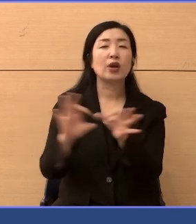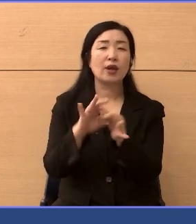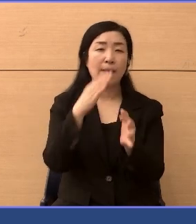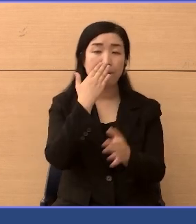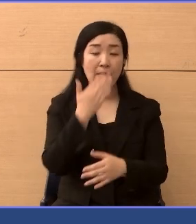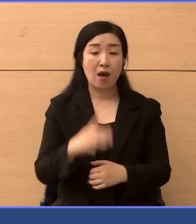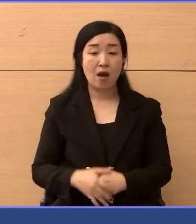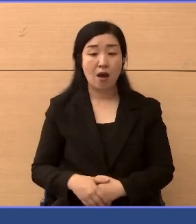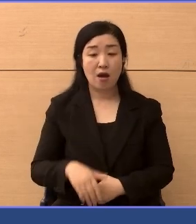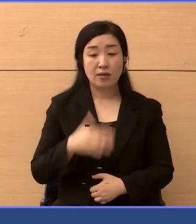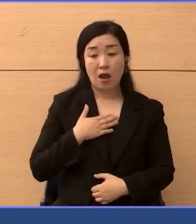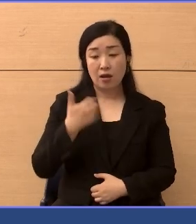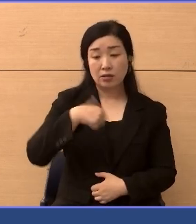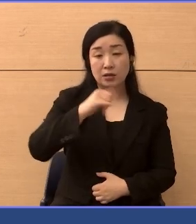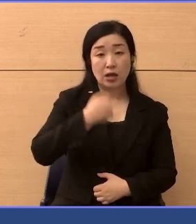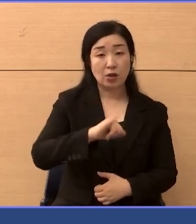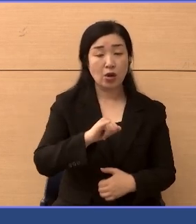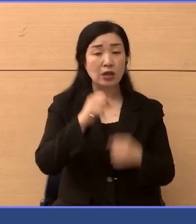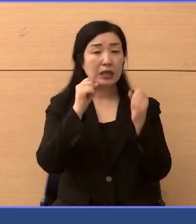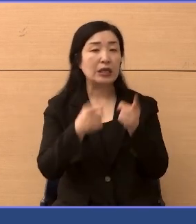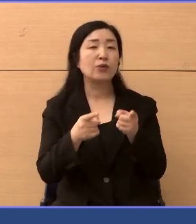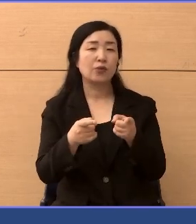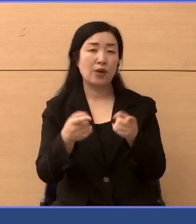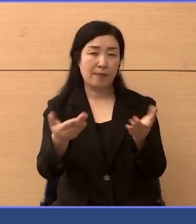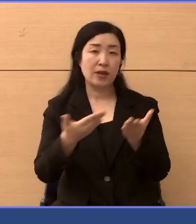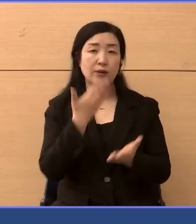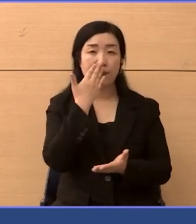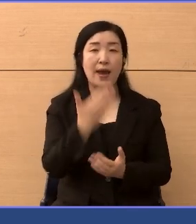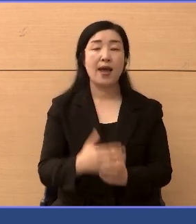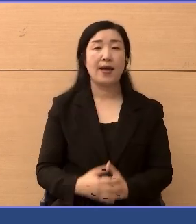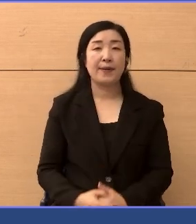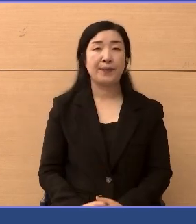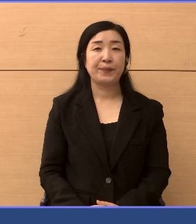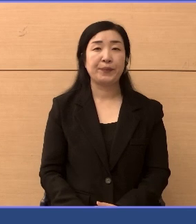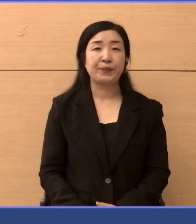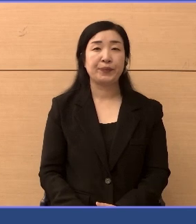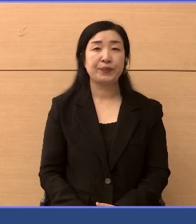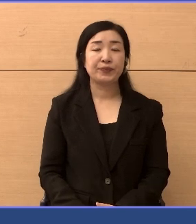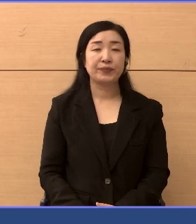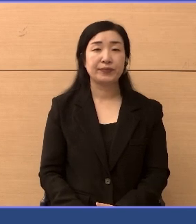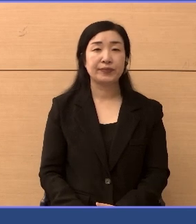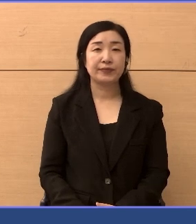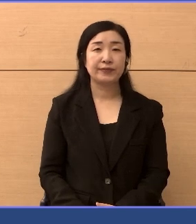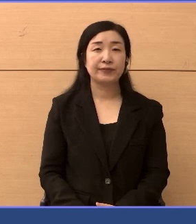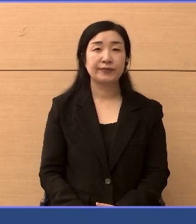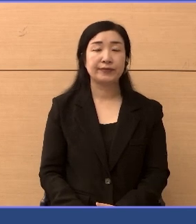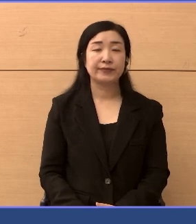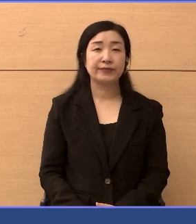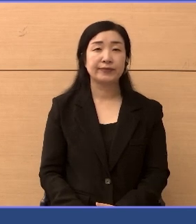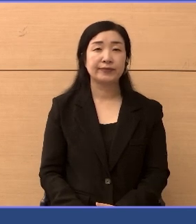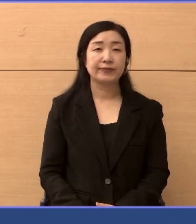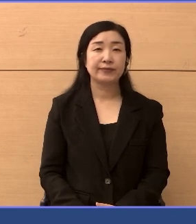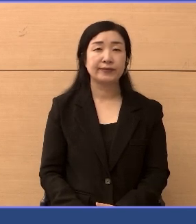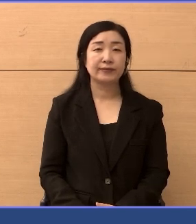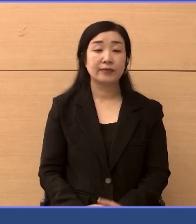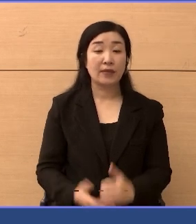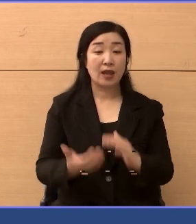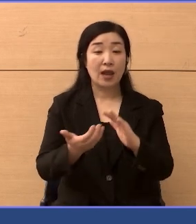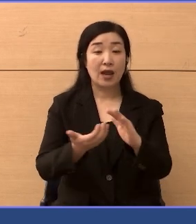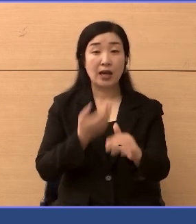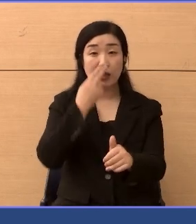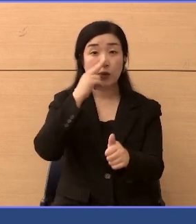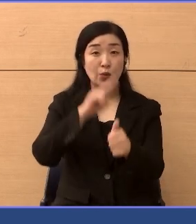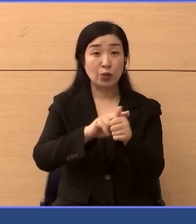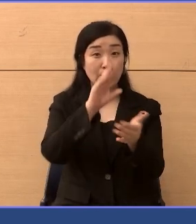때문입니다. 자신의 자녀를 위한 기회요. So in terms of challenges, we need to make 아까 sure 도전 that